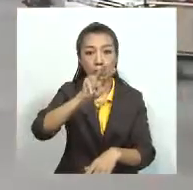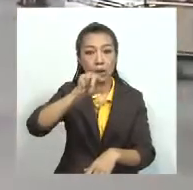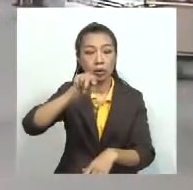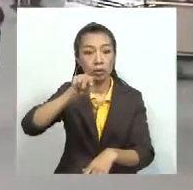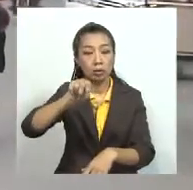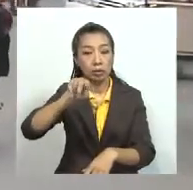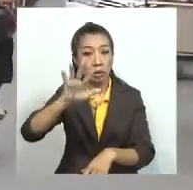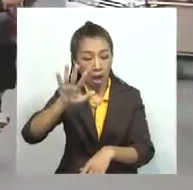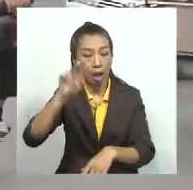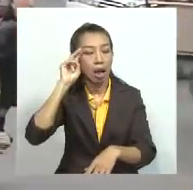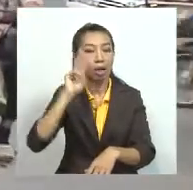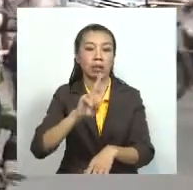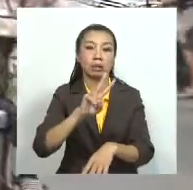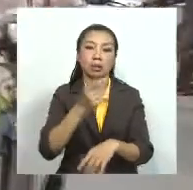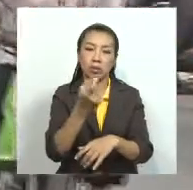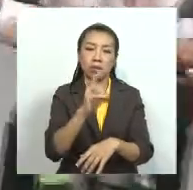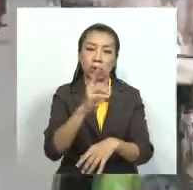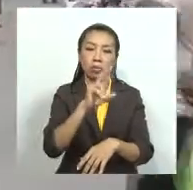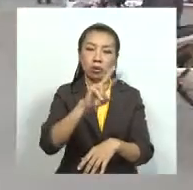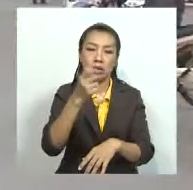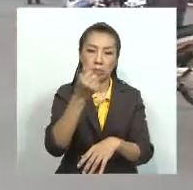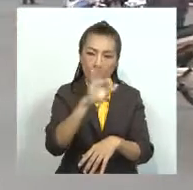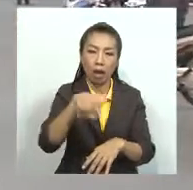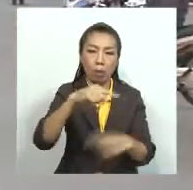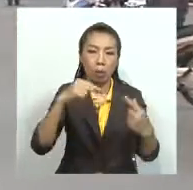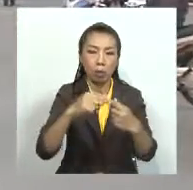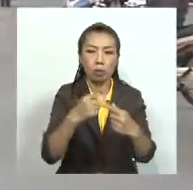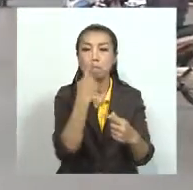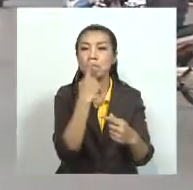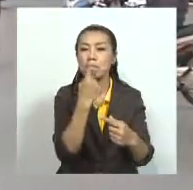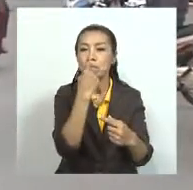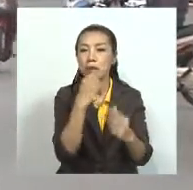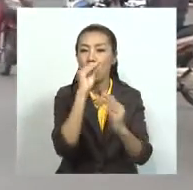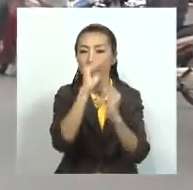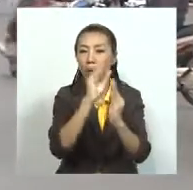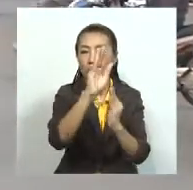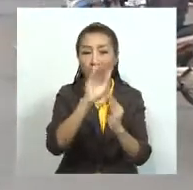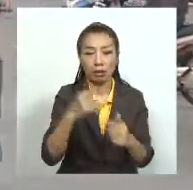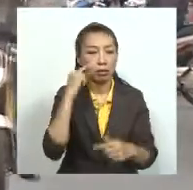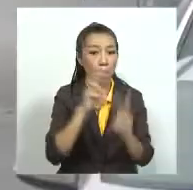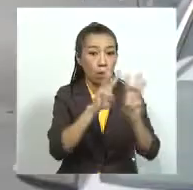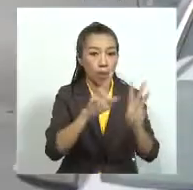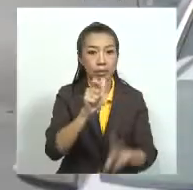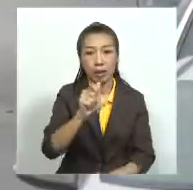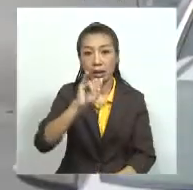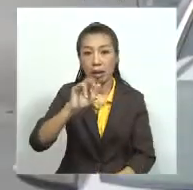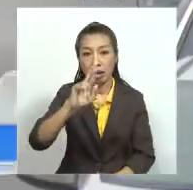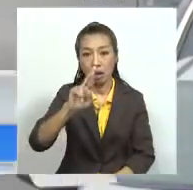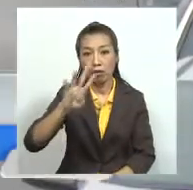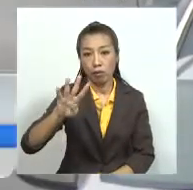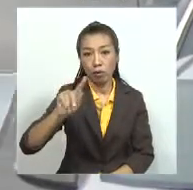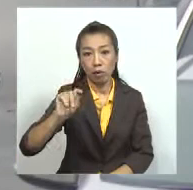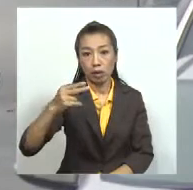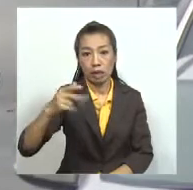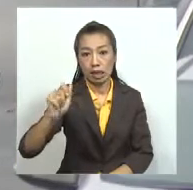ไมโครกรัมต่อลูกบาศก์เมตรถือว่ายังอยู่ในโซนสีแดงนะคะจากการวัดของ Air for Thai ค่ะซึ่งอยู่ใน